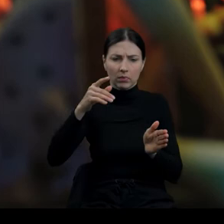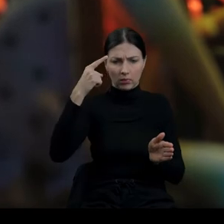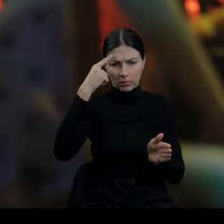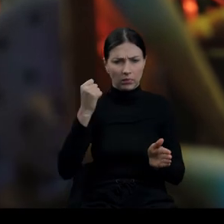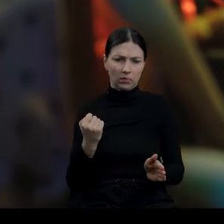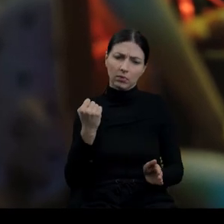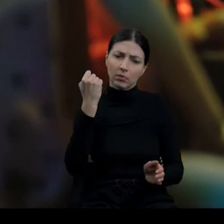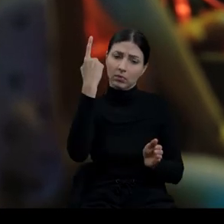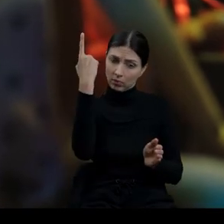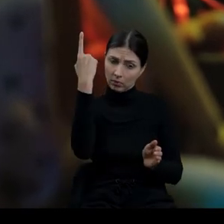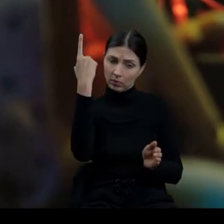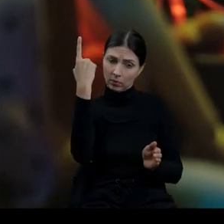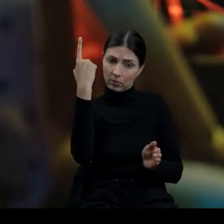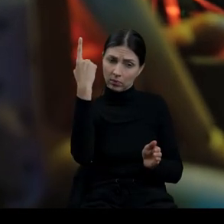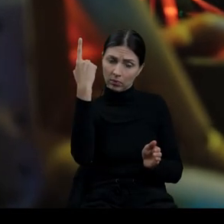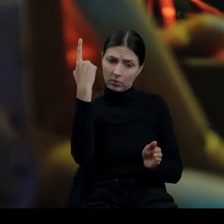o tym,